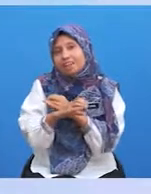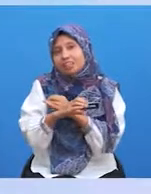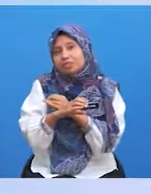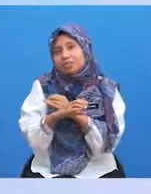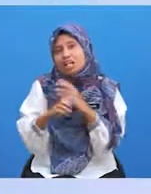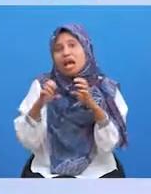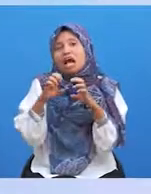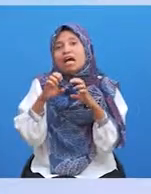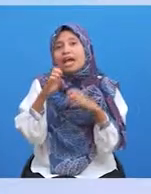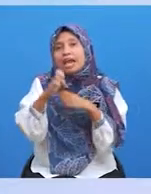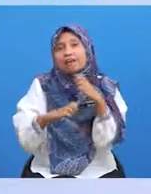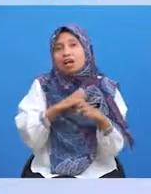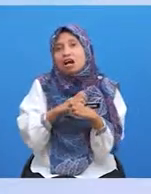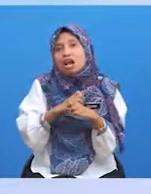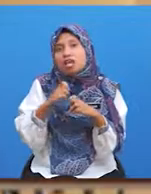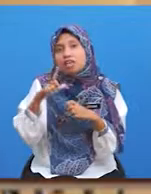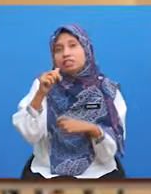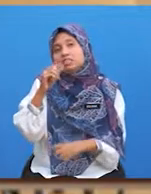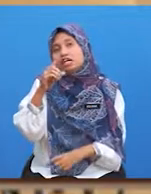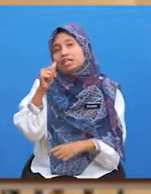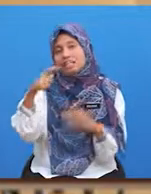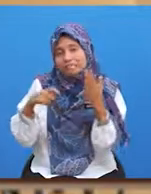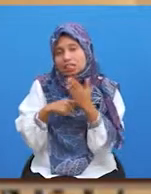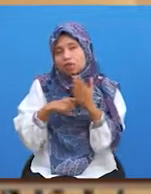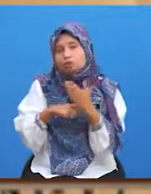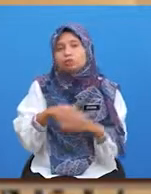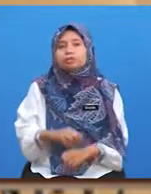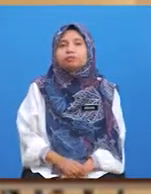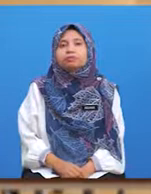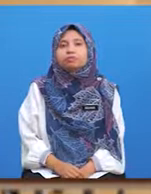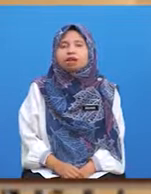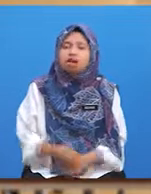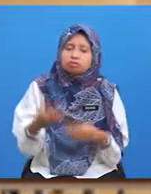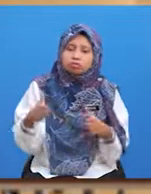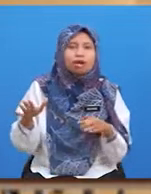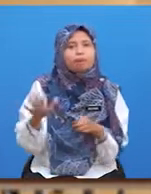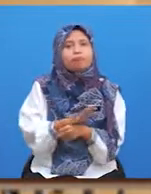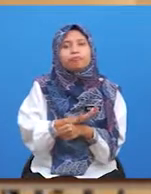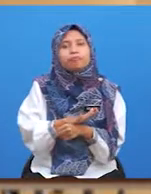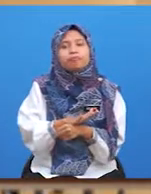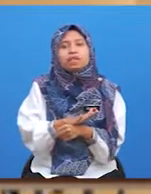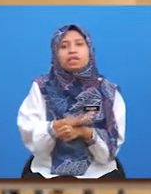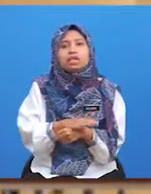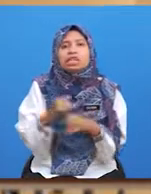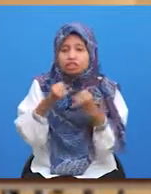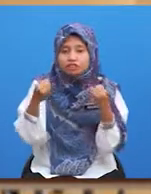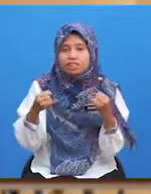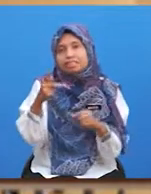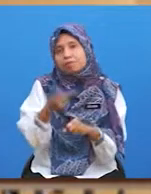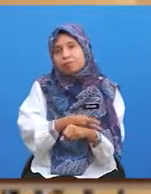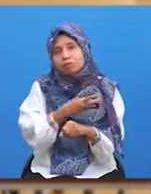teknologi maklumat. Maka, sempurnalah pendahuluan jenis